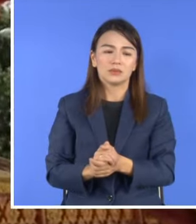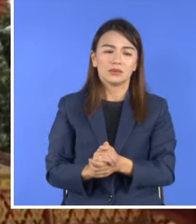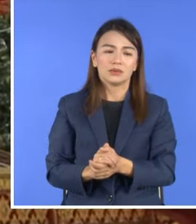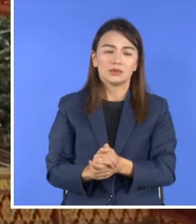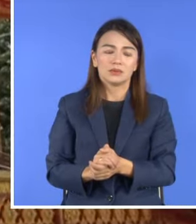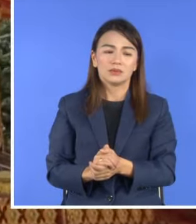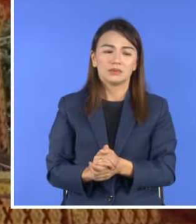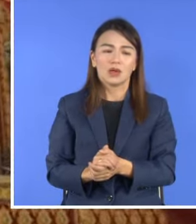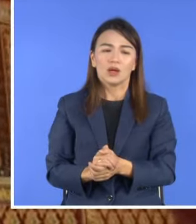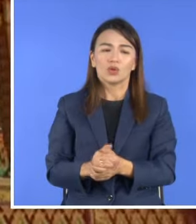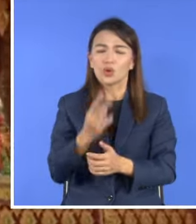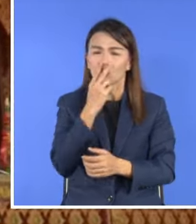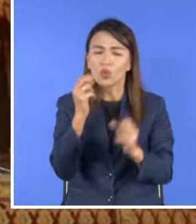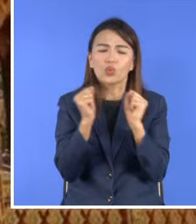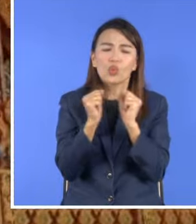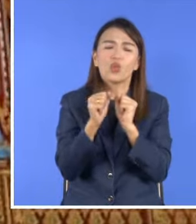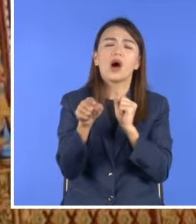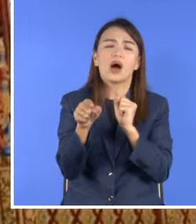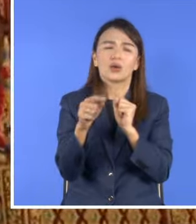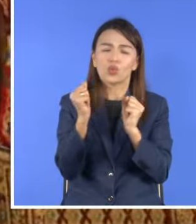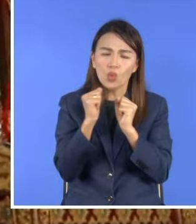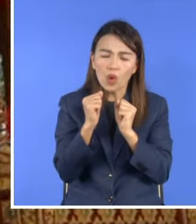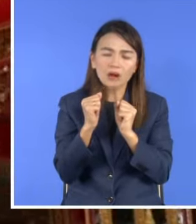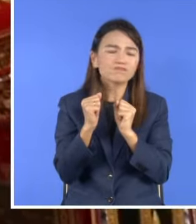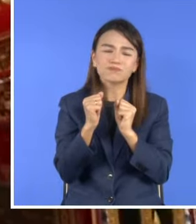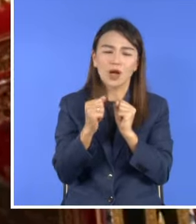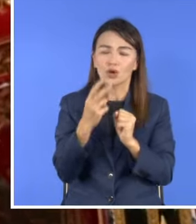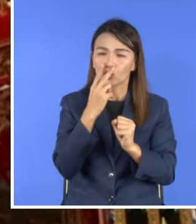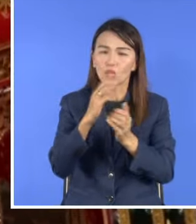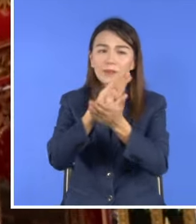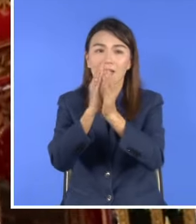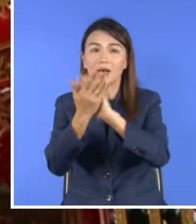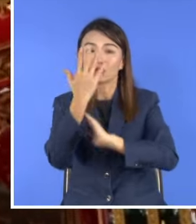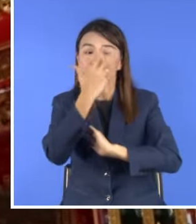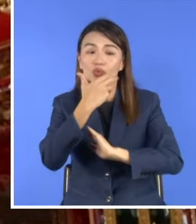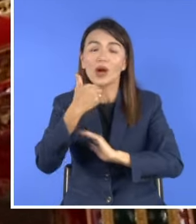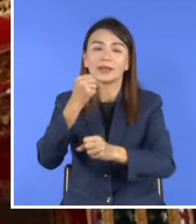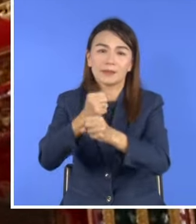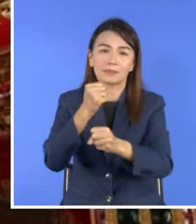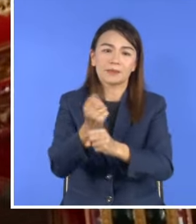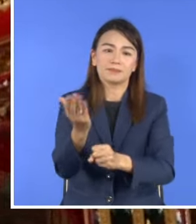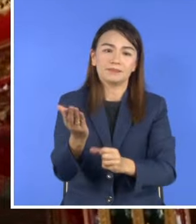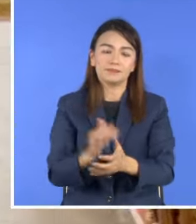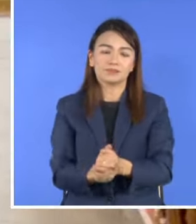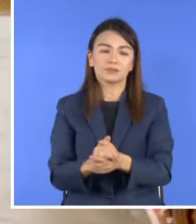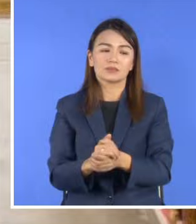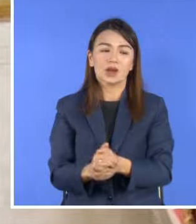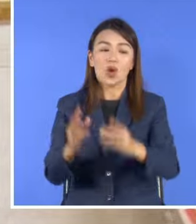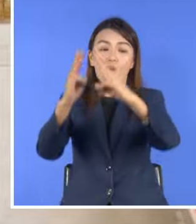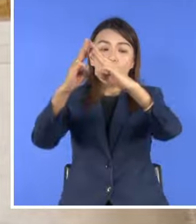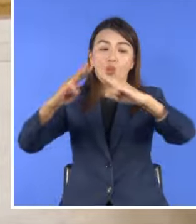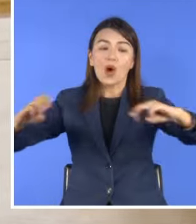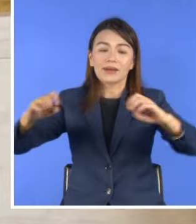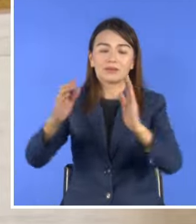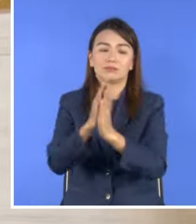ใช่อะไรนะลดความน่ากลัวไม่ใช่เพิ่มความน่ากลัวลดความน่ากลัวลงไปได้บ้างแบบนั้นนะคะวัดพัฒนาดอนกลางจุดนี้